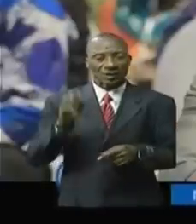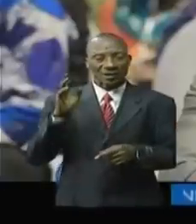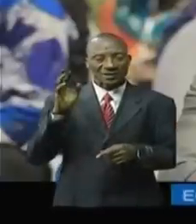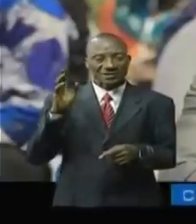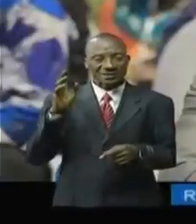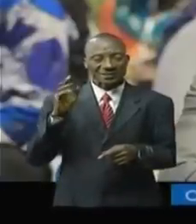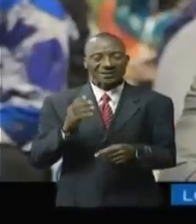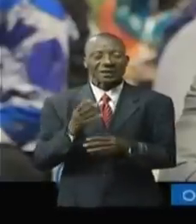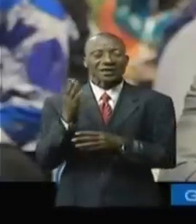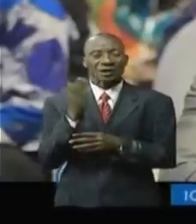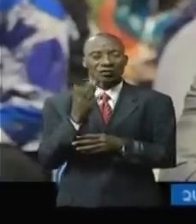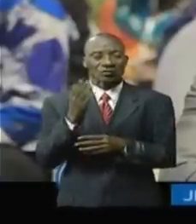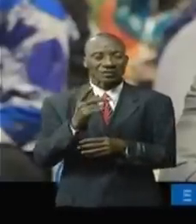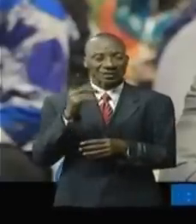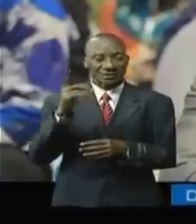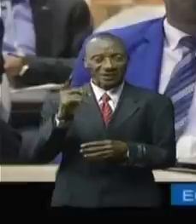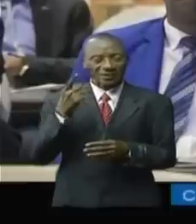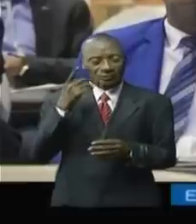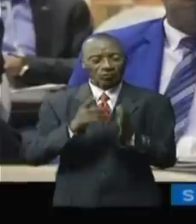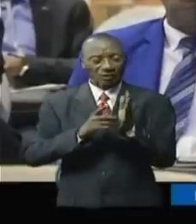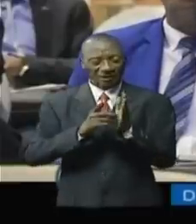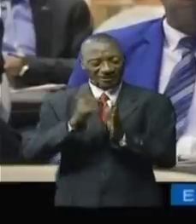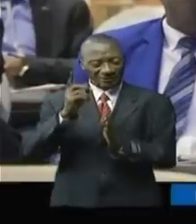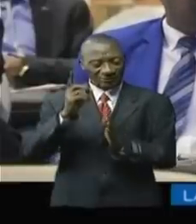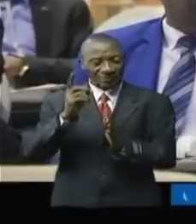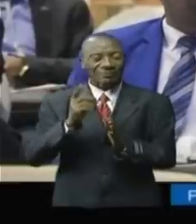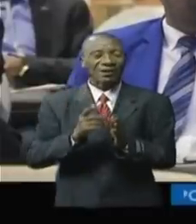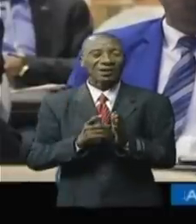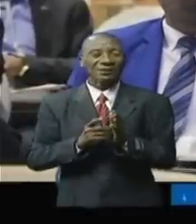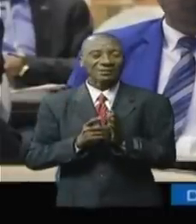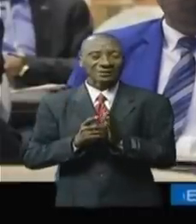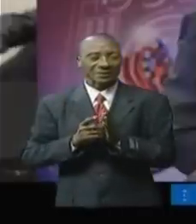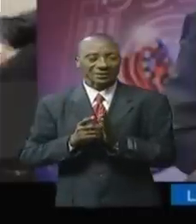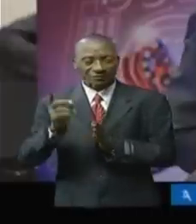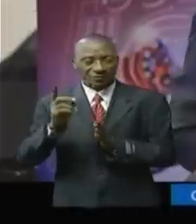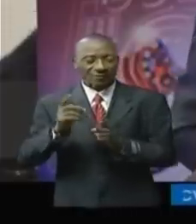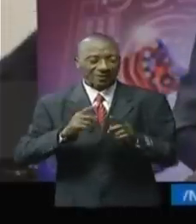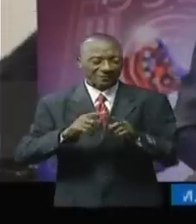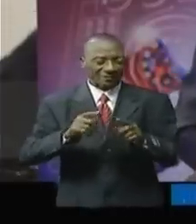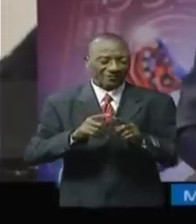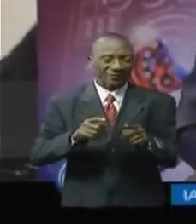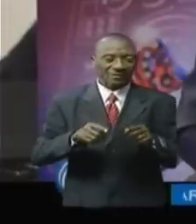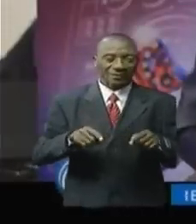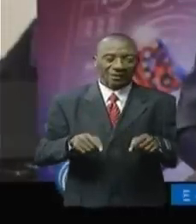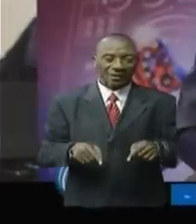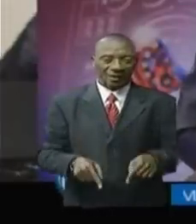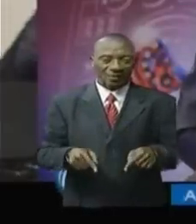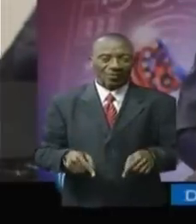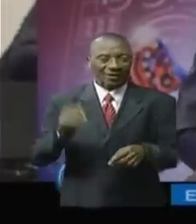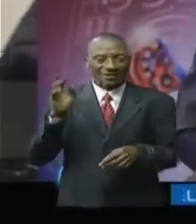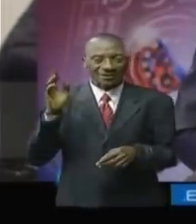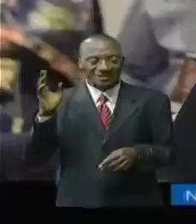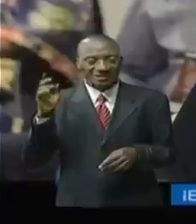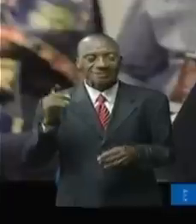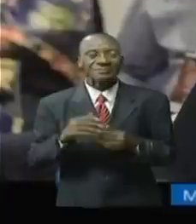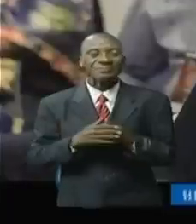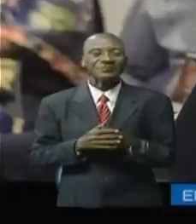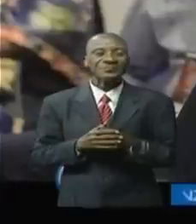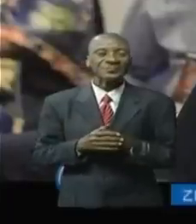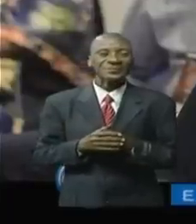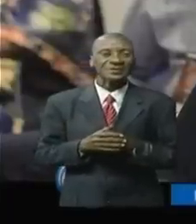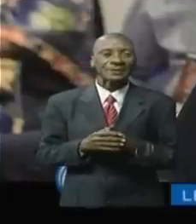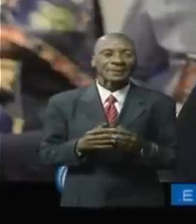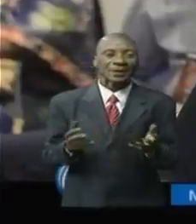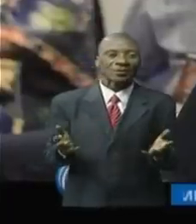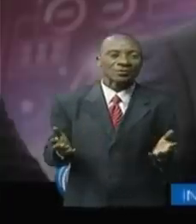ce lundi leurs échanges sur l'optimisation de flux d'investissements intra-pays au sein de leur espace. Christian